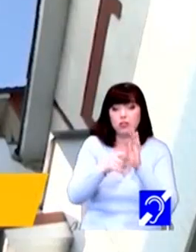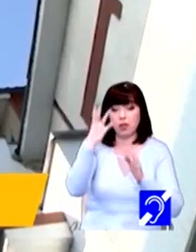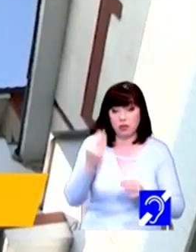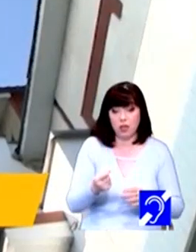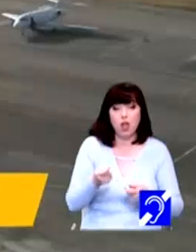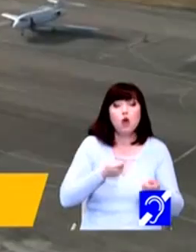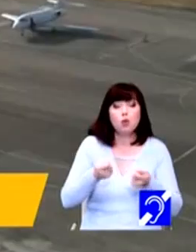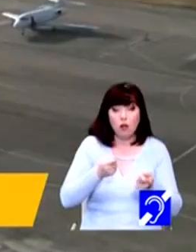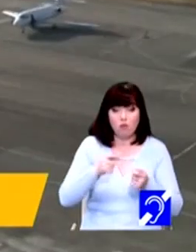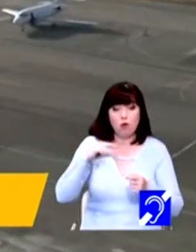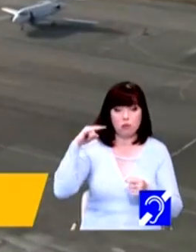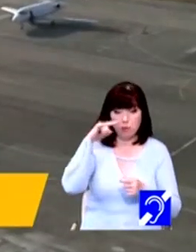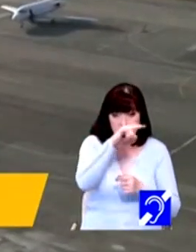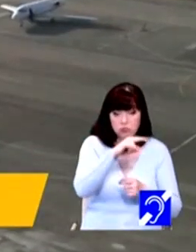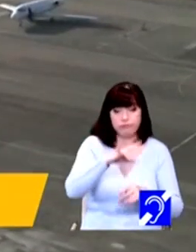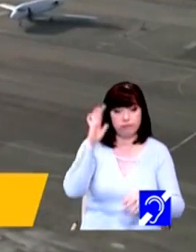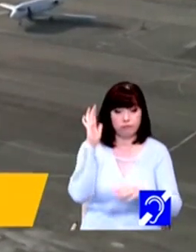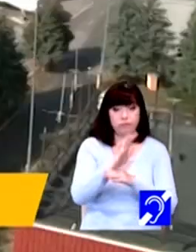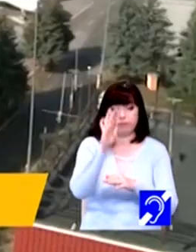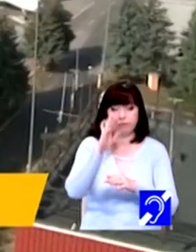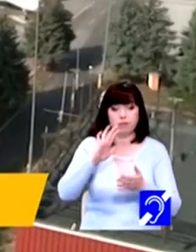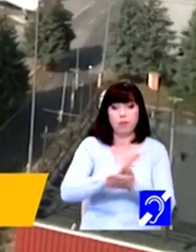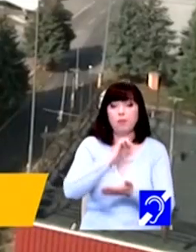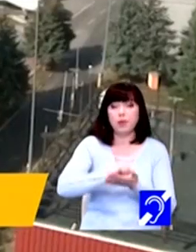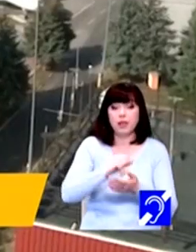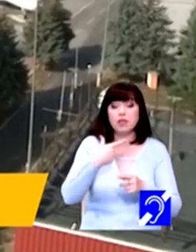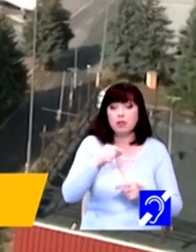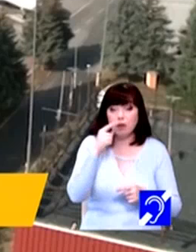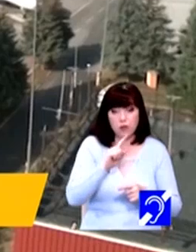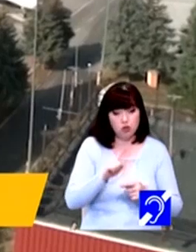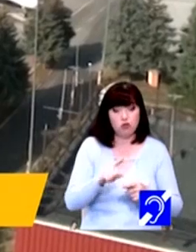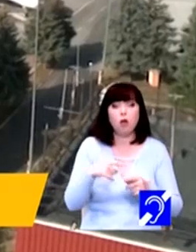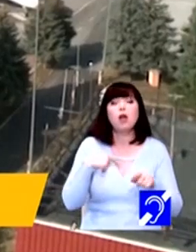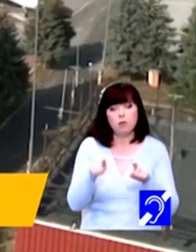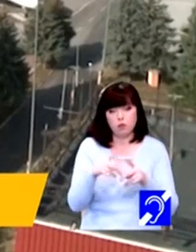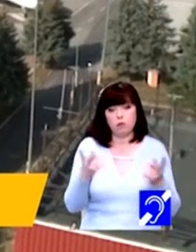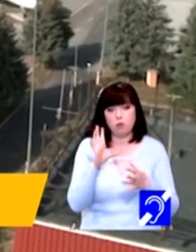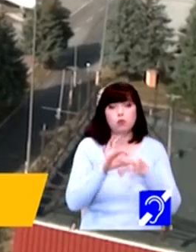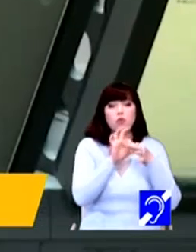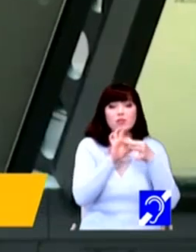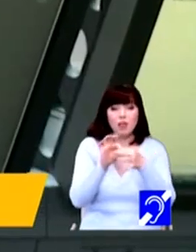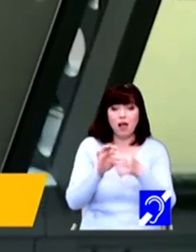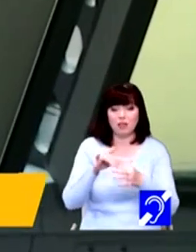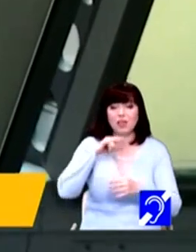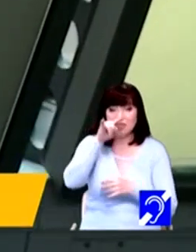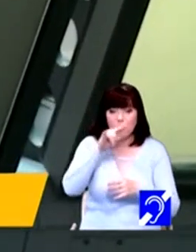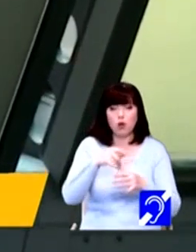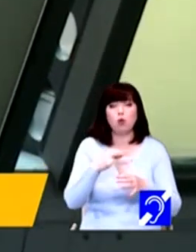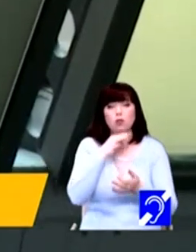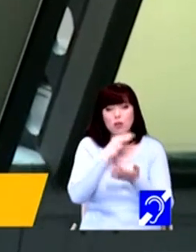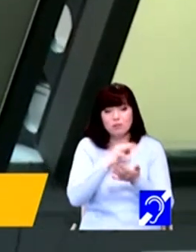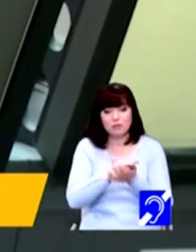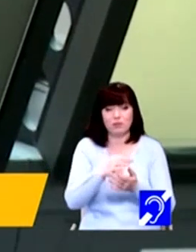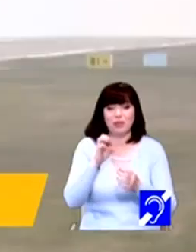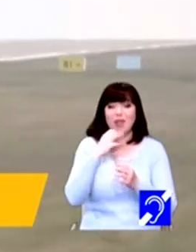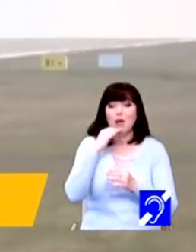Autoritatea Aeronautică Civilă a emis un comunicat de presă în care menționează că rămâne în legătură cu operatorii aerieni și cu autoritățile